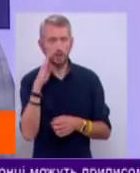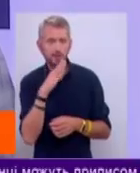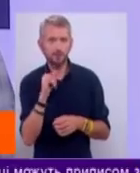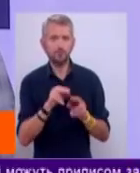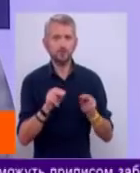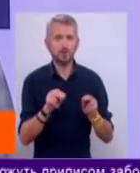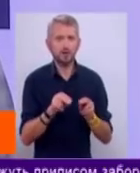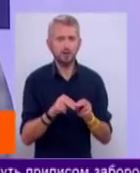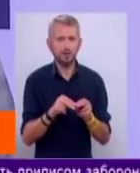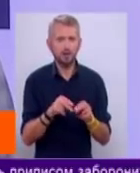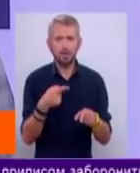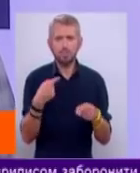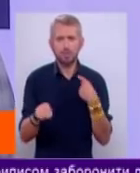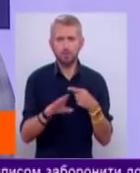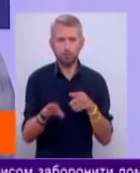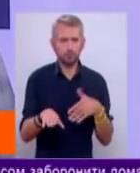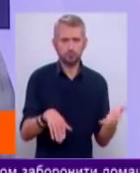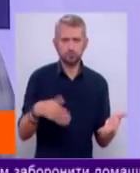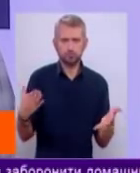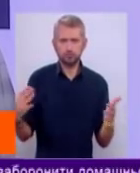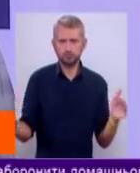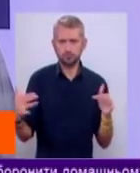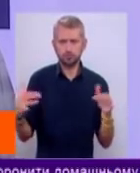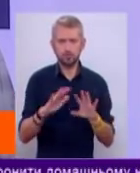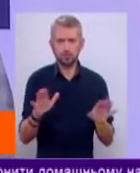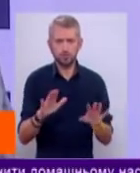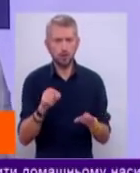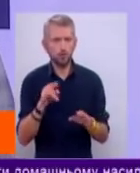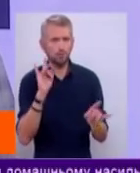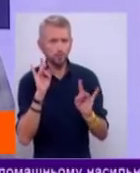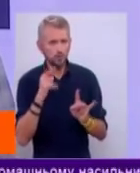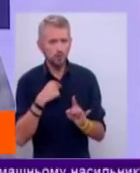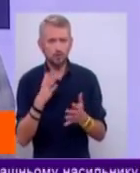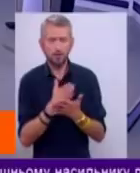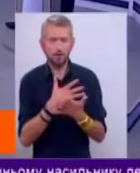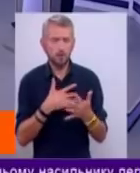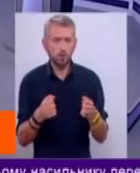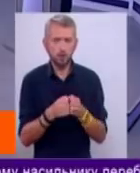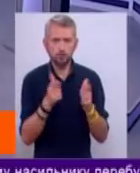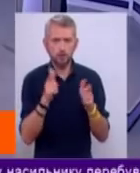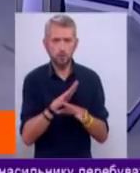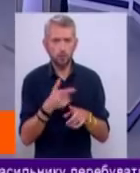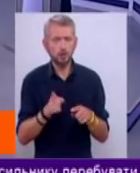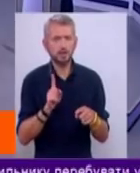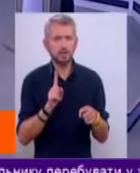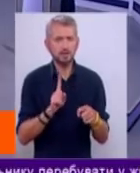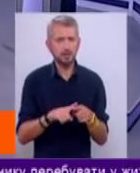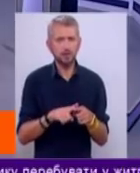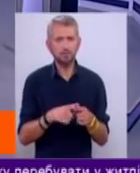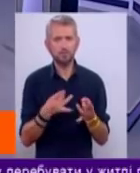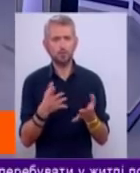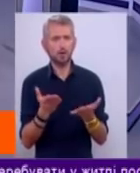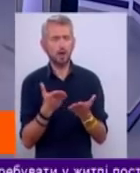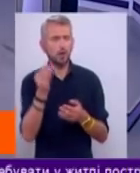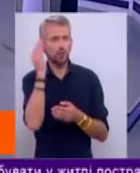вчителі не по різні сторони барикад. Угу. Тобто це отут прозвучало сьогодні, я з цим категорично не згоден. Це просто таке от